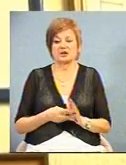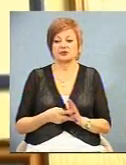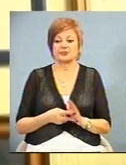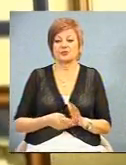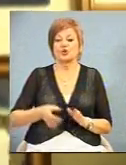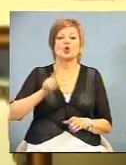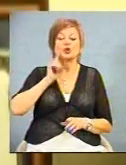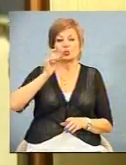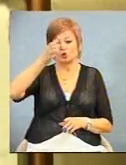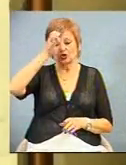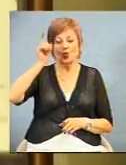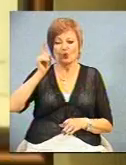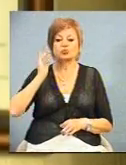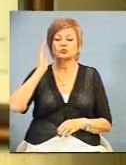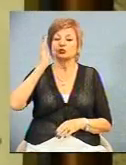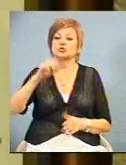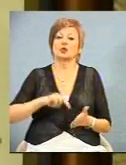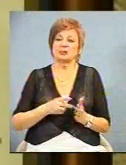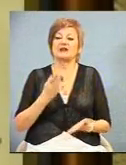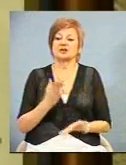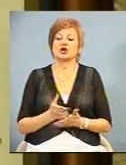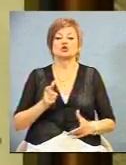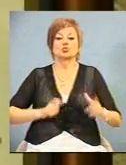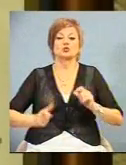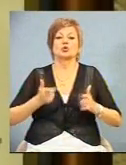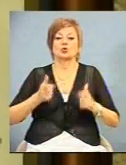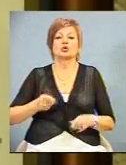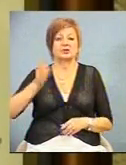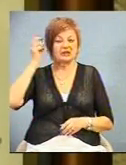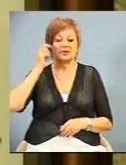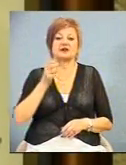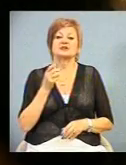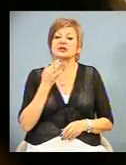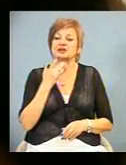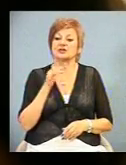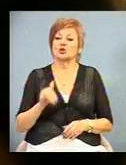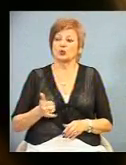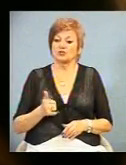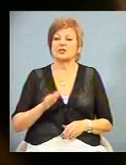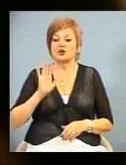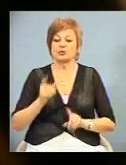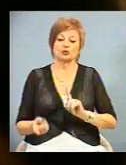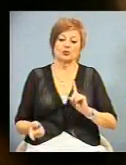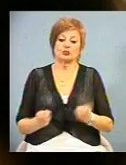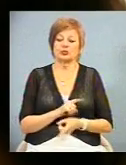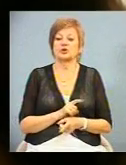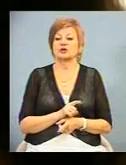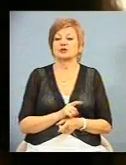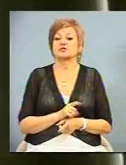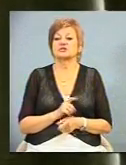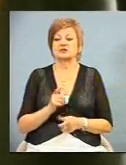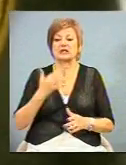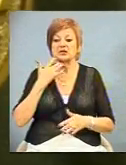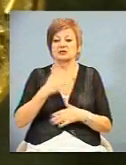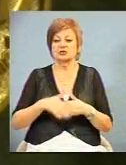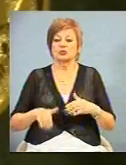Юний науковець має дійсно амбітні плани – стати студентом Київського національного університету, а згодом перевестись у Масачусетський виш